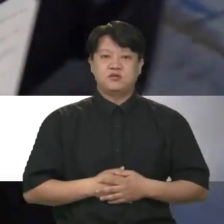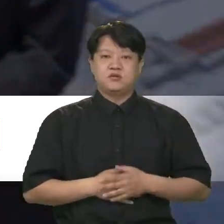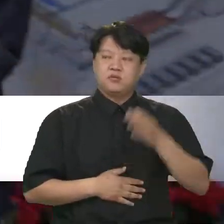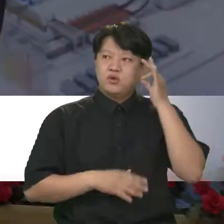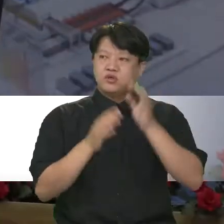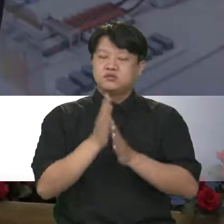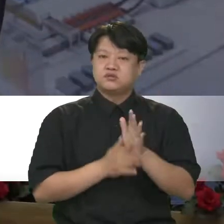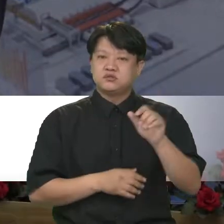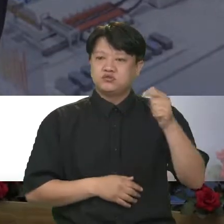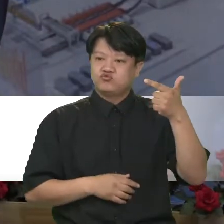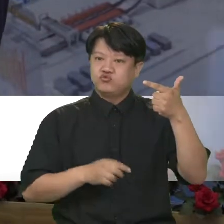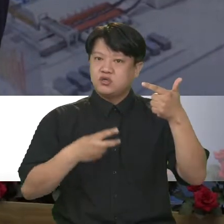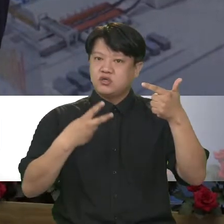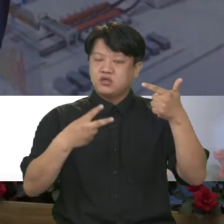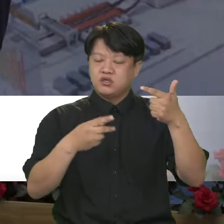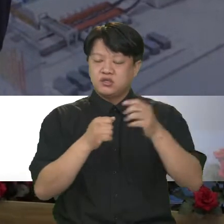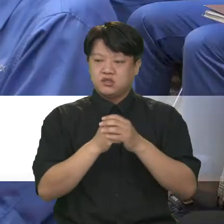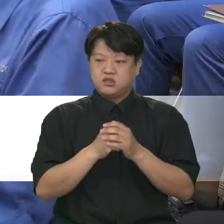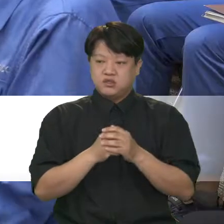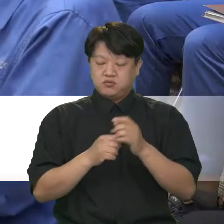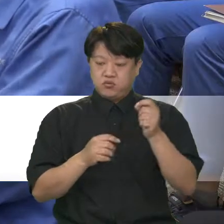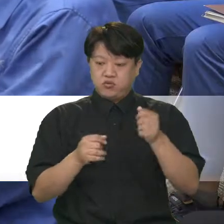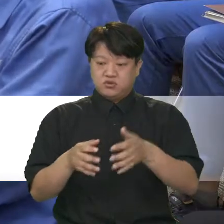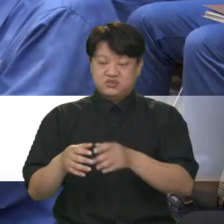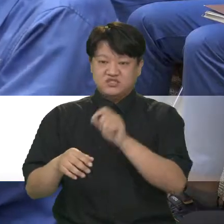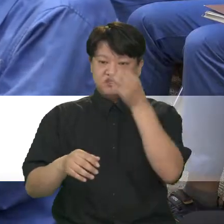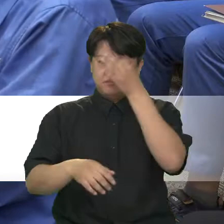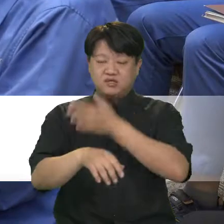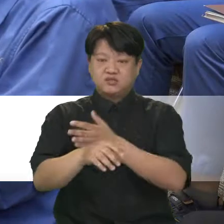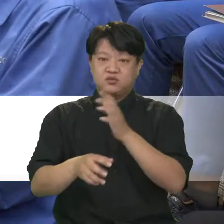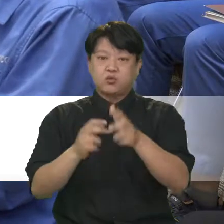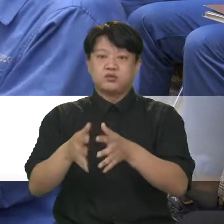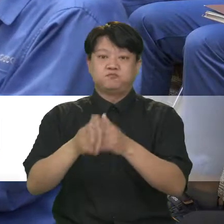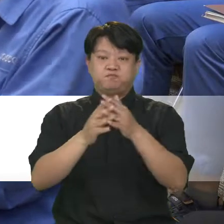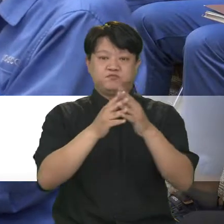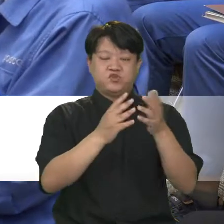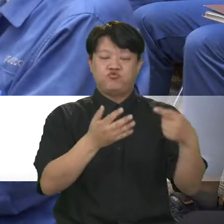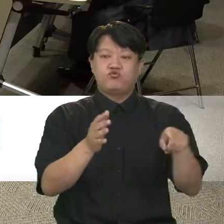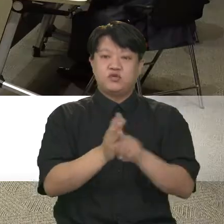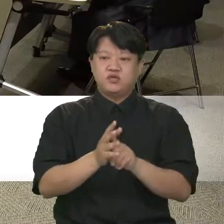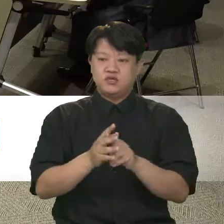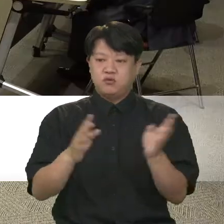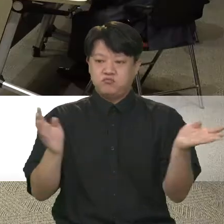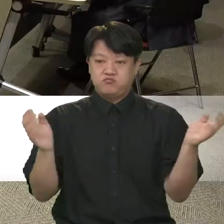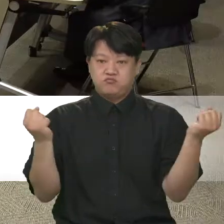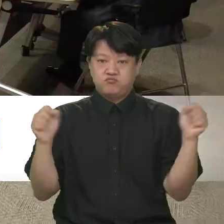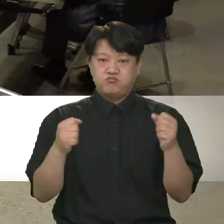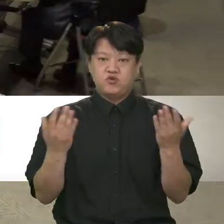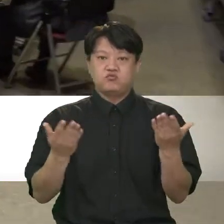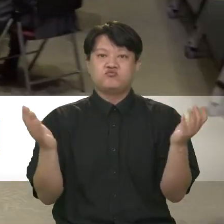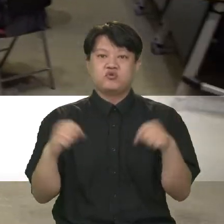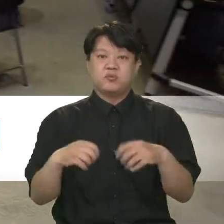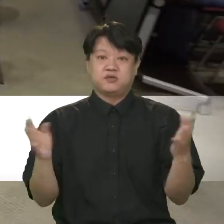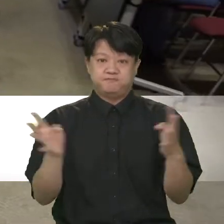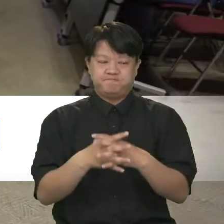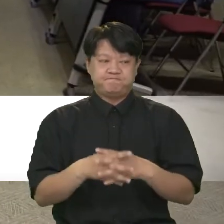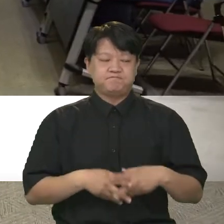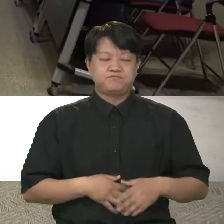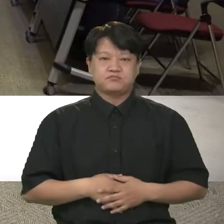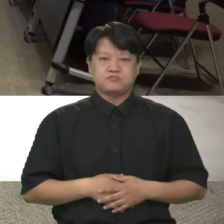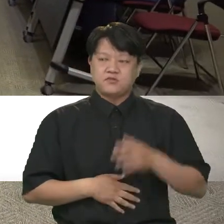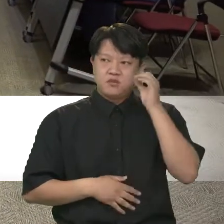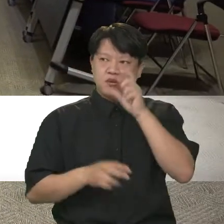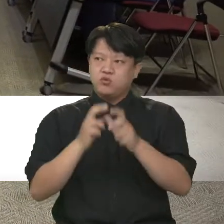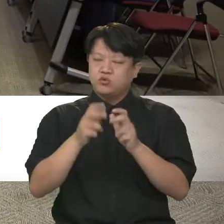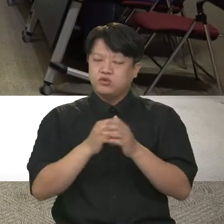포항시는 2일 포스코와 중소기업 스마트 공장 구축 지원을 위한 업무협약을 체결했습니다 이번 협약으로 포스코는